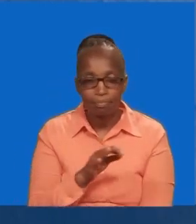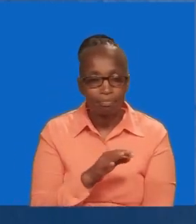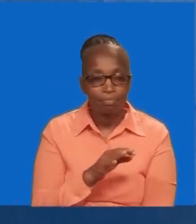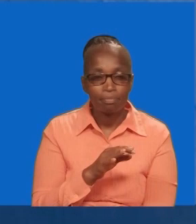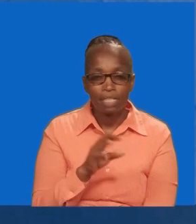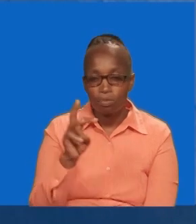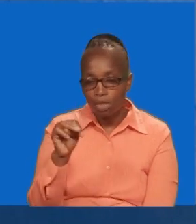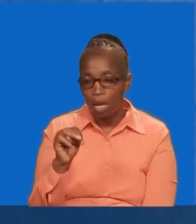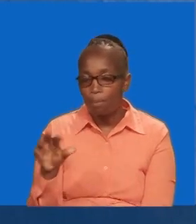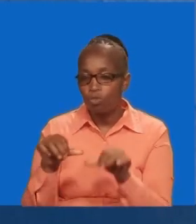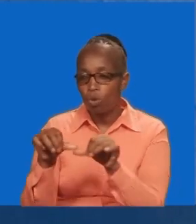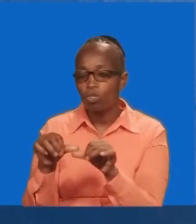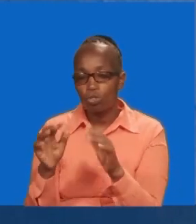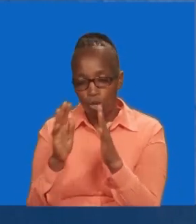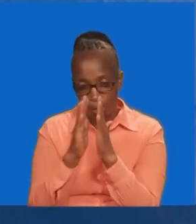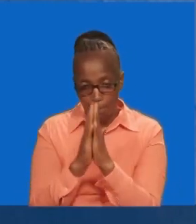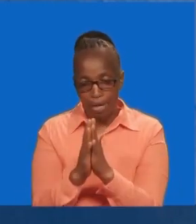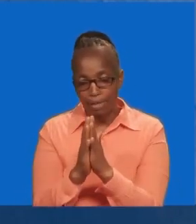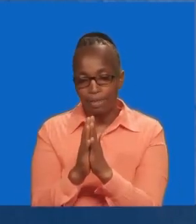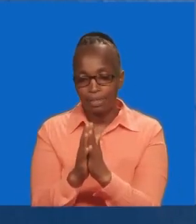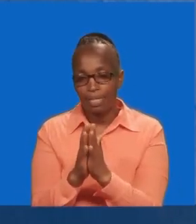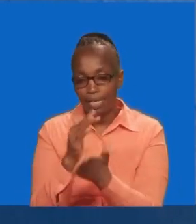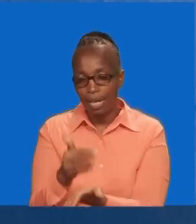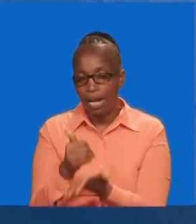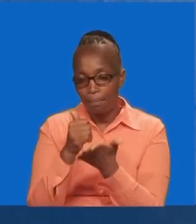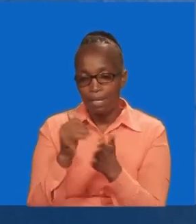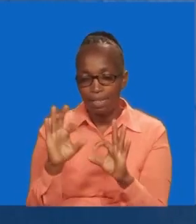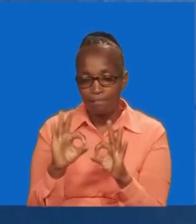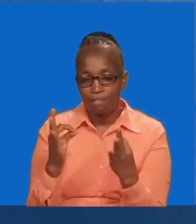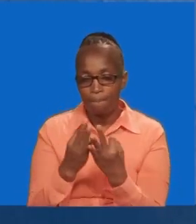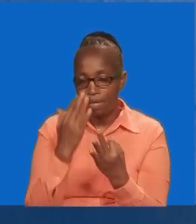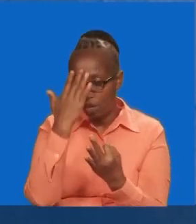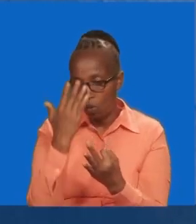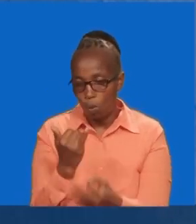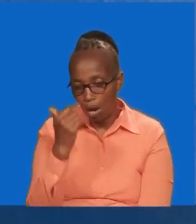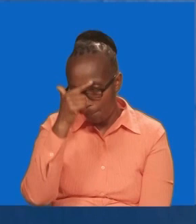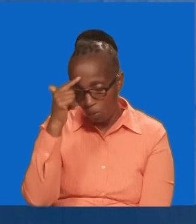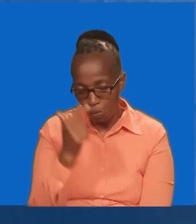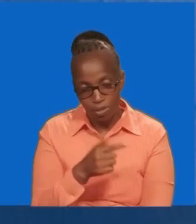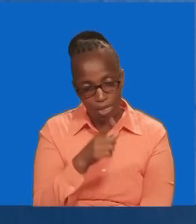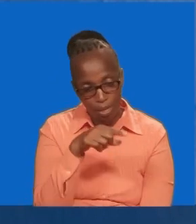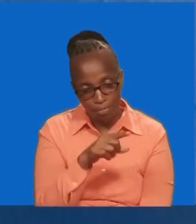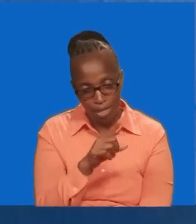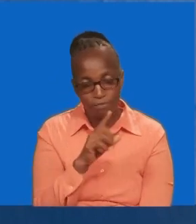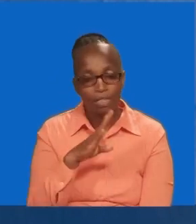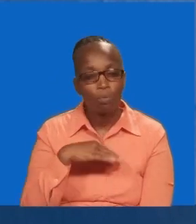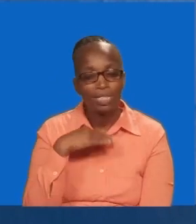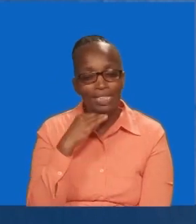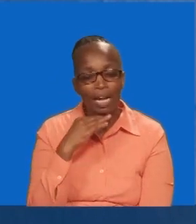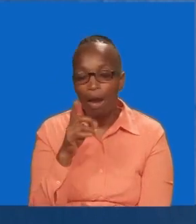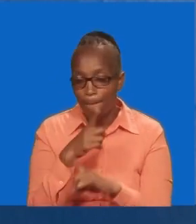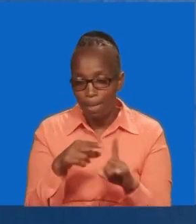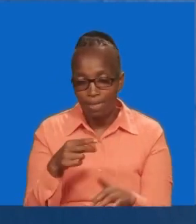kwamba aweze na kunena na kuongea juu ya familia yake, maana ataweza na